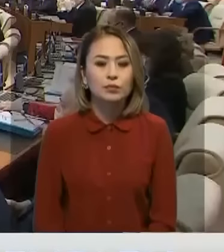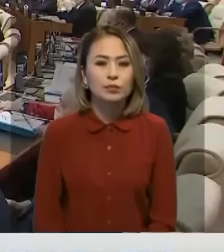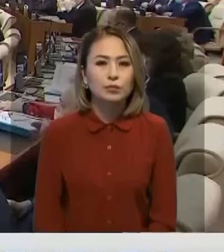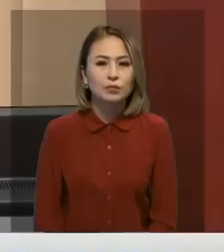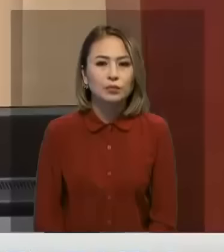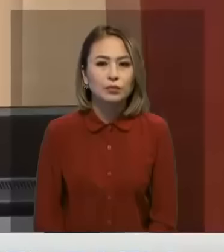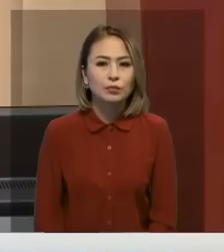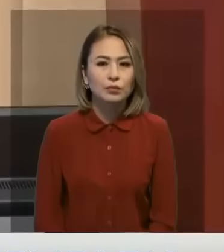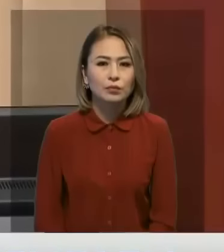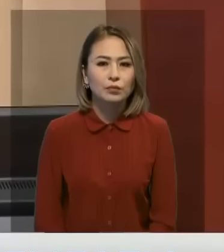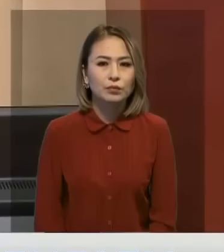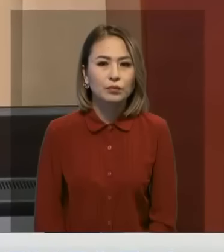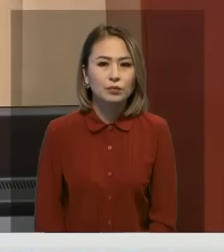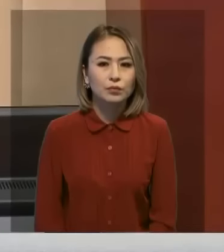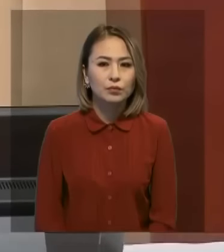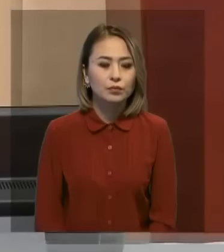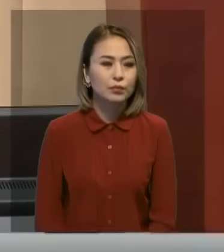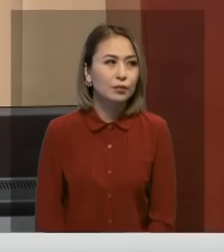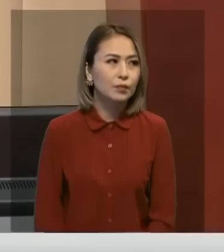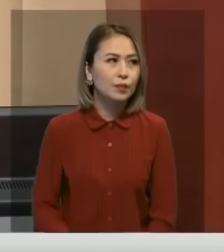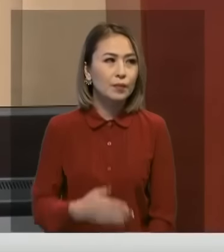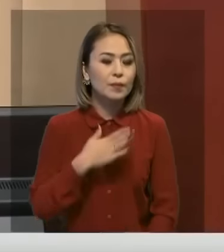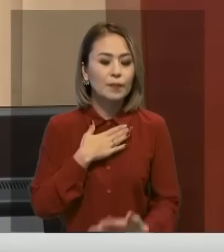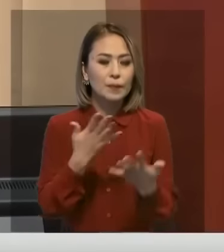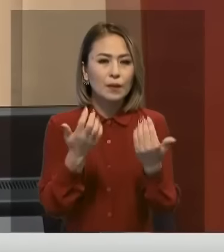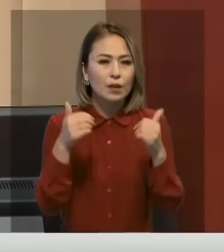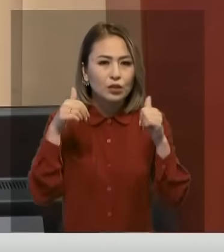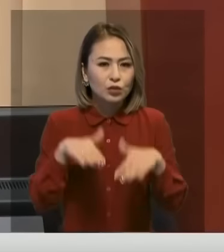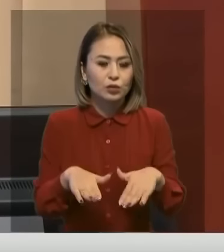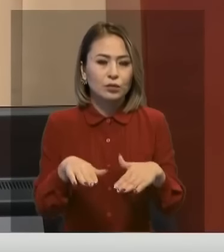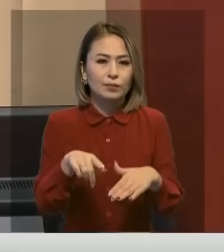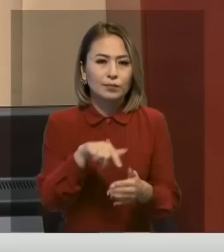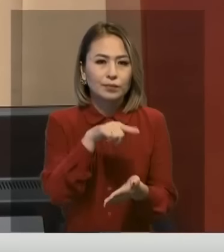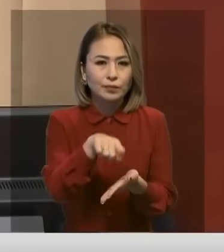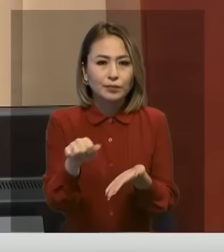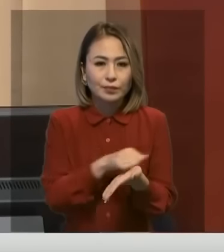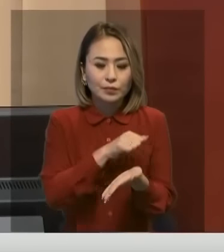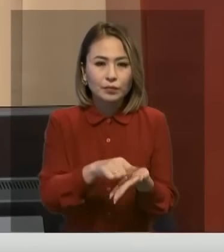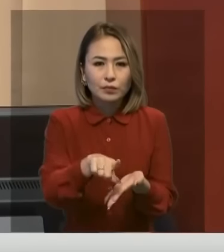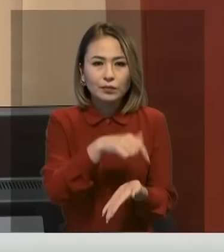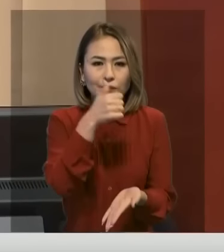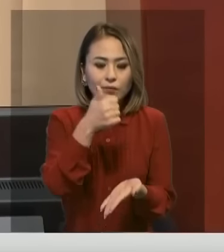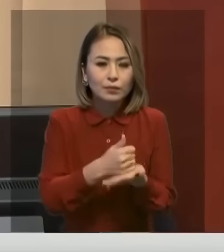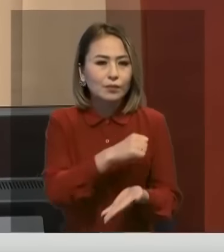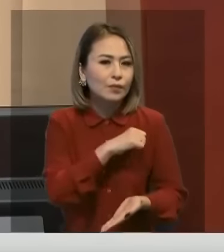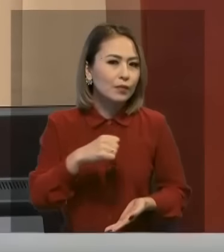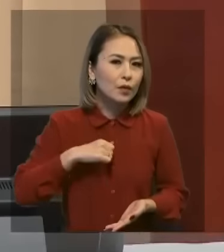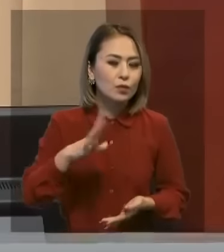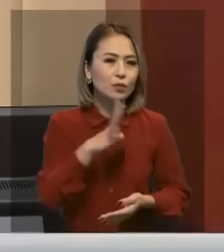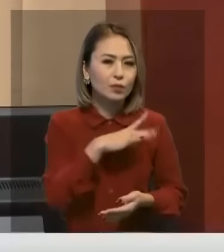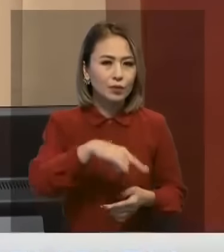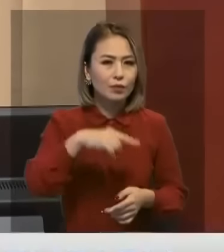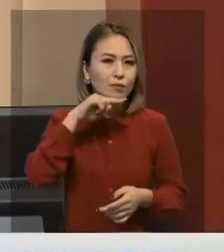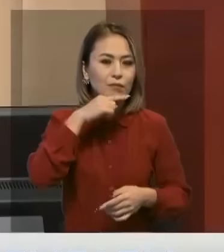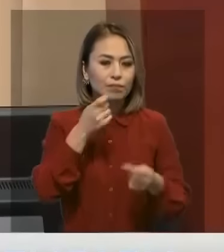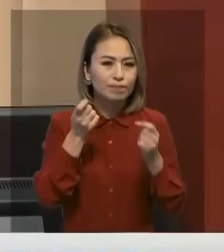Біз қабылдаған әрбір құжат ол ең алдымен еліміздің экономикасын арттыруға,